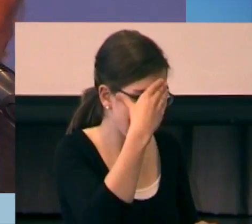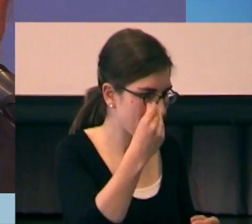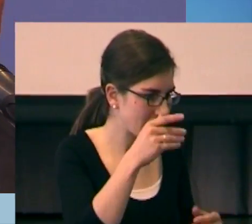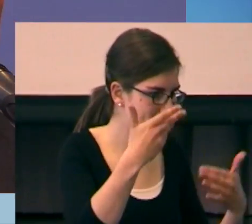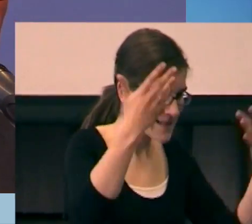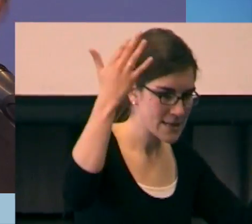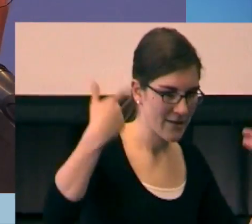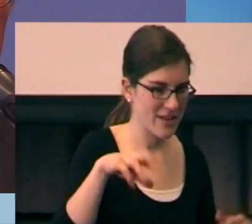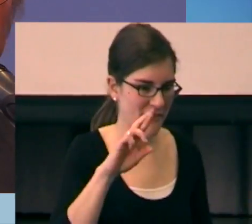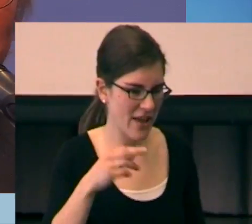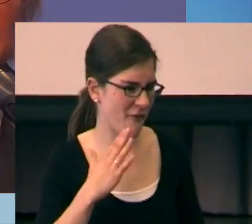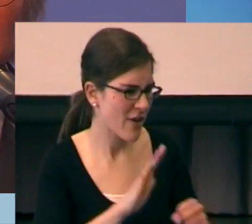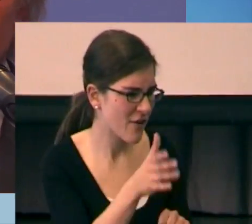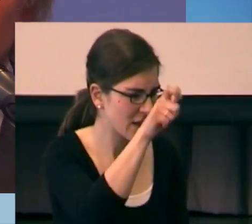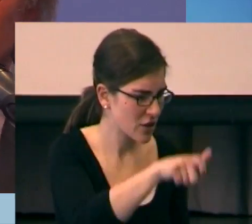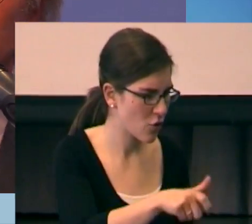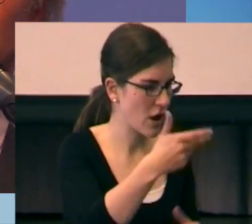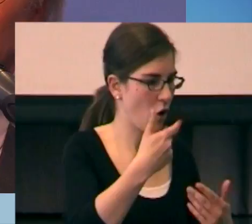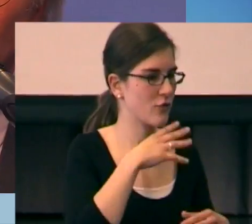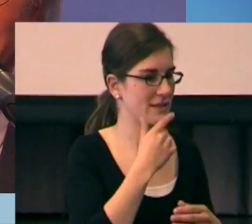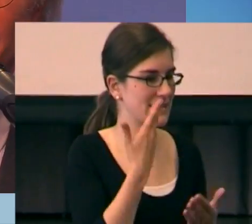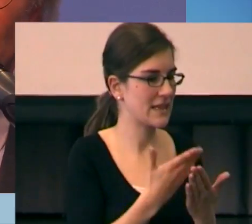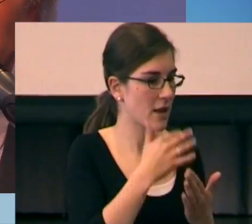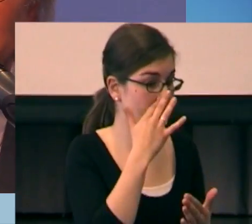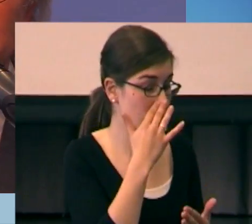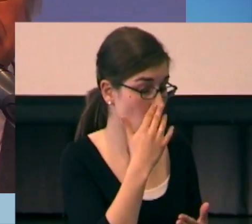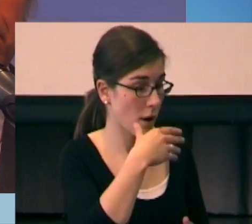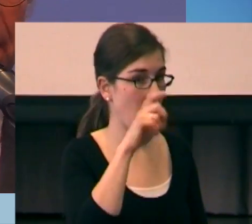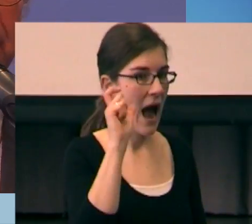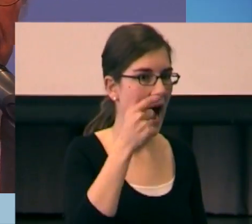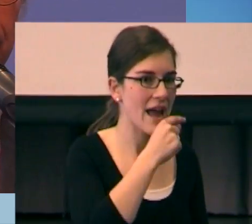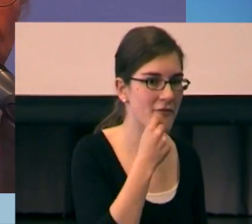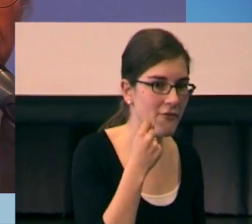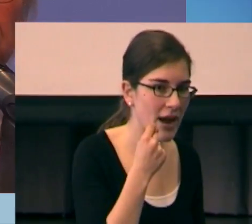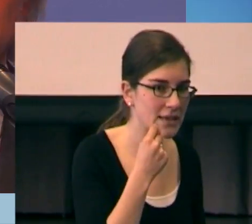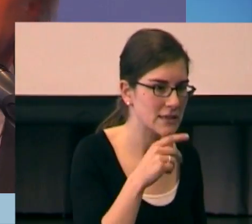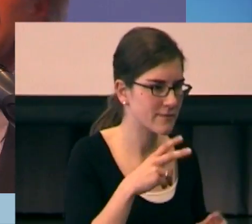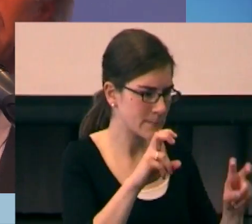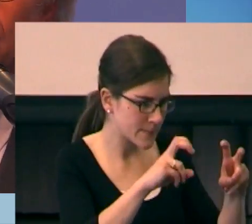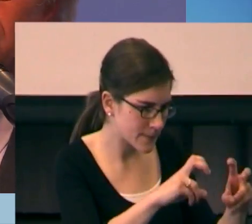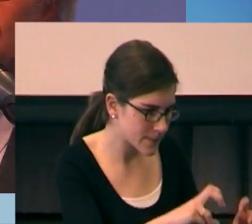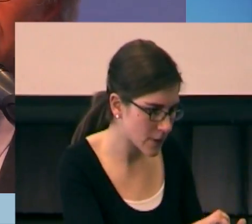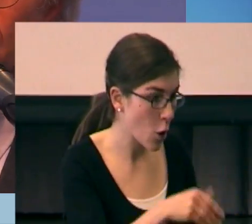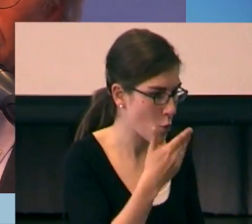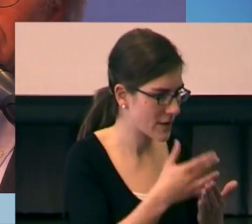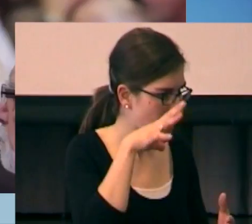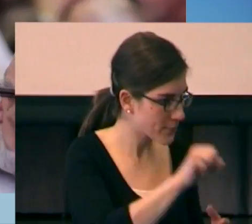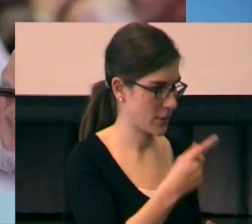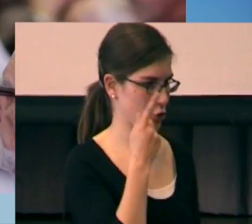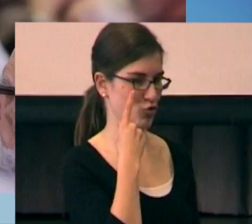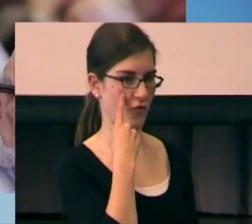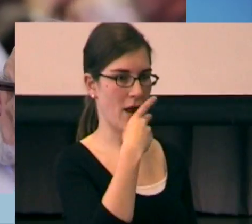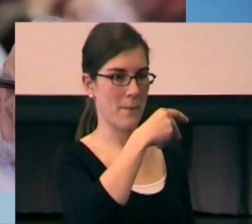Proteine, männliche Eiweiße nachzuweisen. Und da wurde eben dieses PSA gefunden. Erst 1979